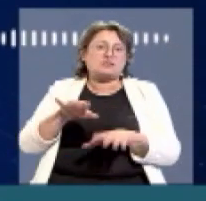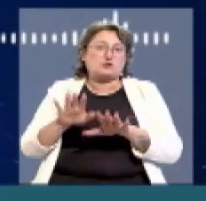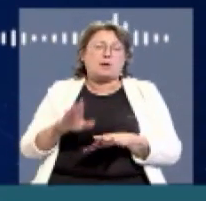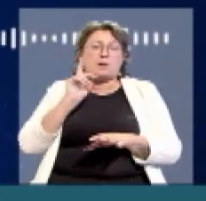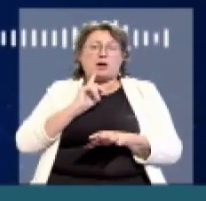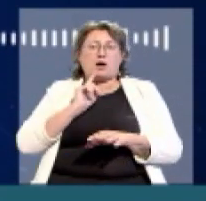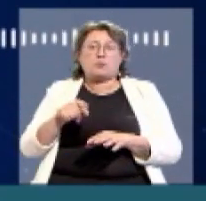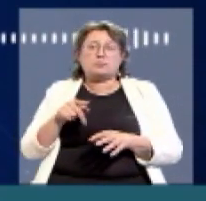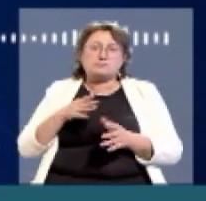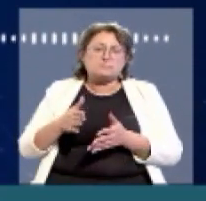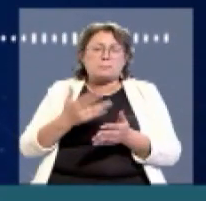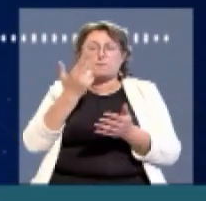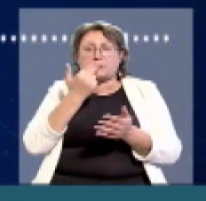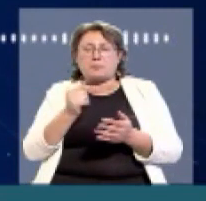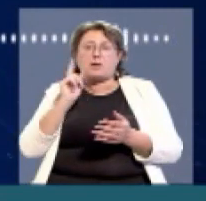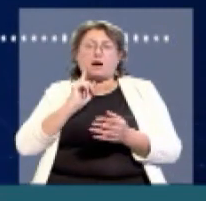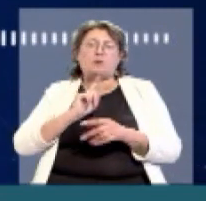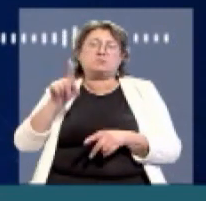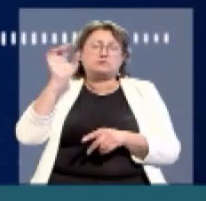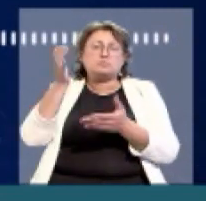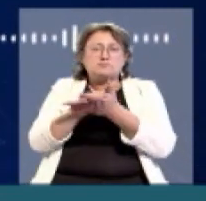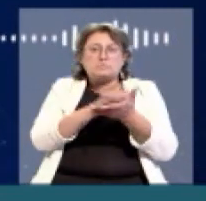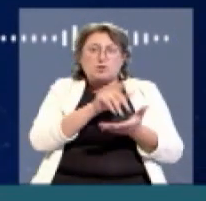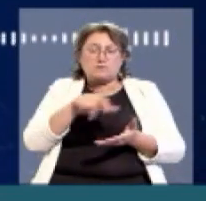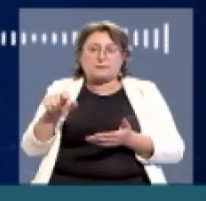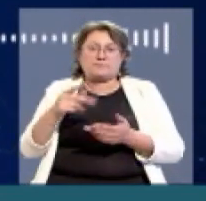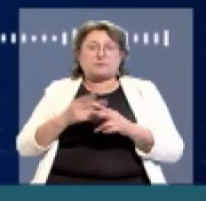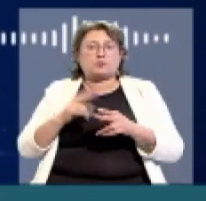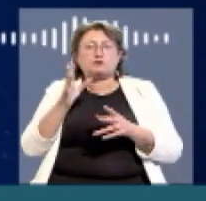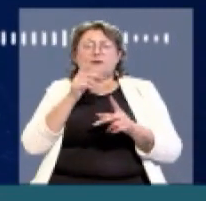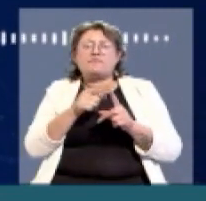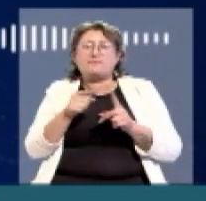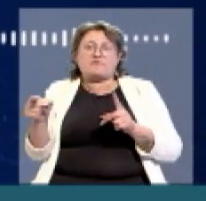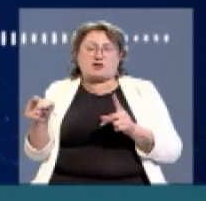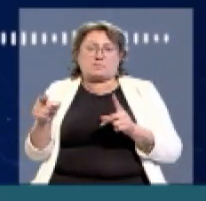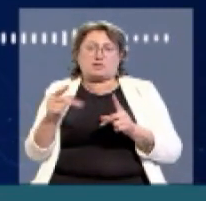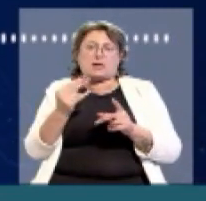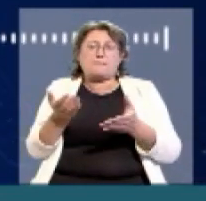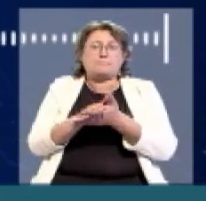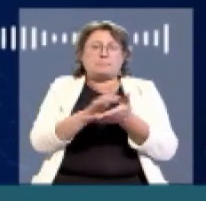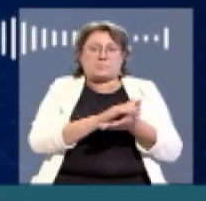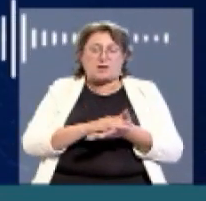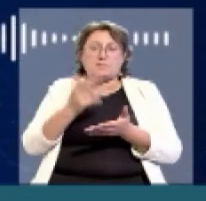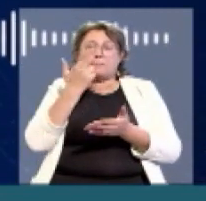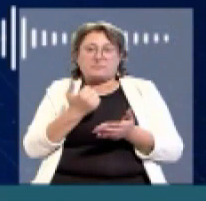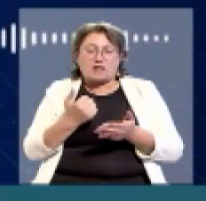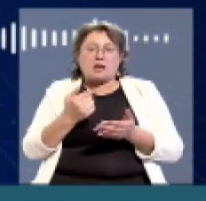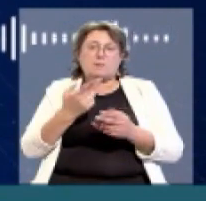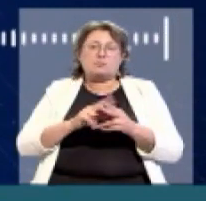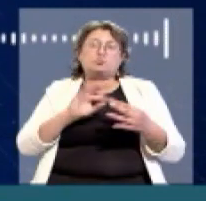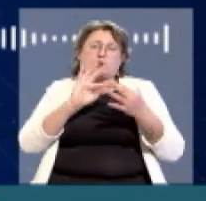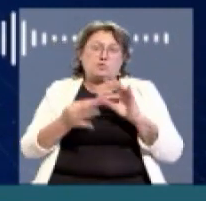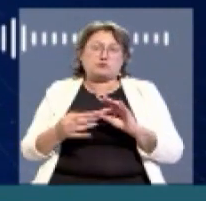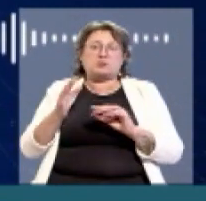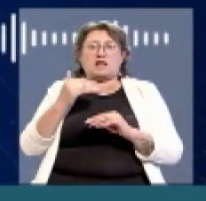Пока он войдет в колею, пока он узнает людей, для этого нужен какой-то период, время для адаптации. А это все-таки сложно